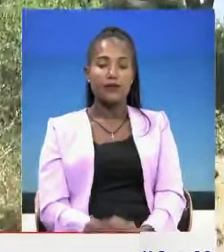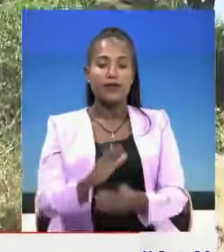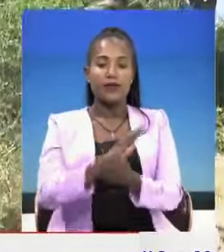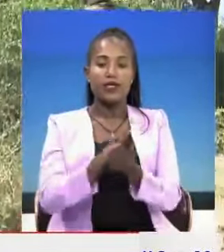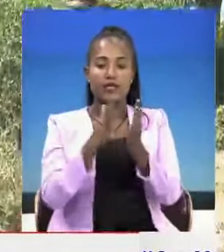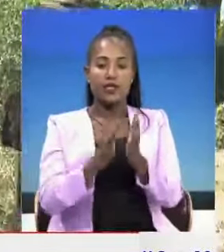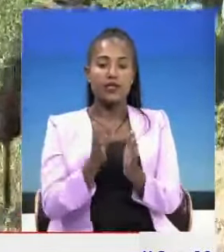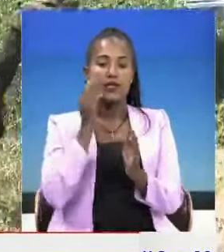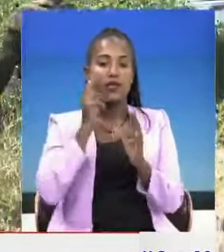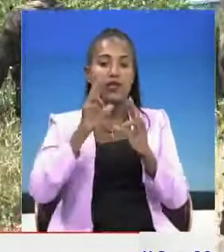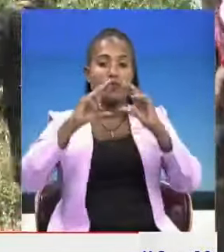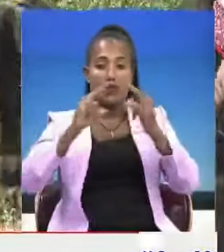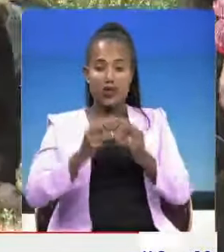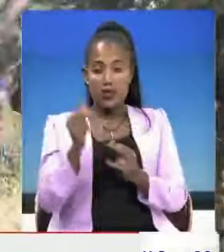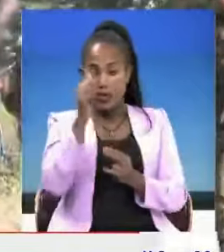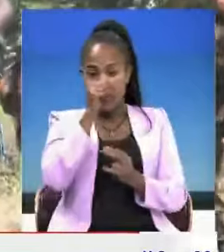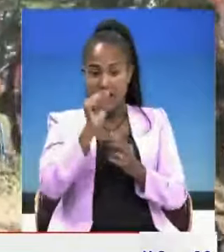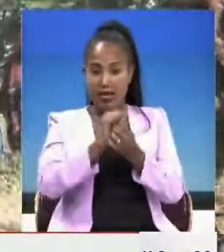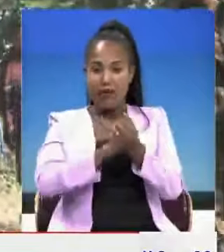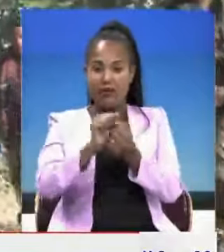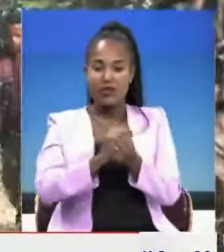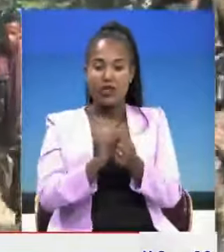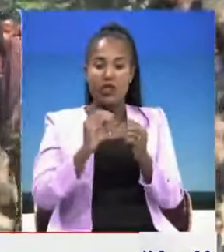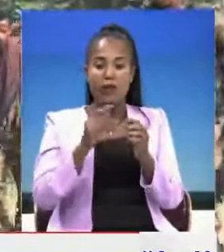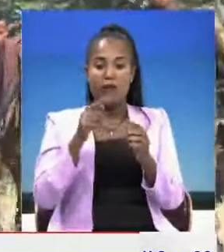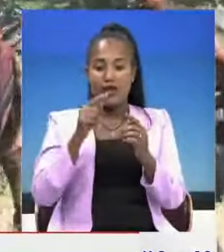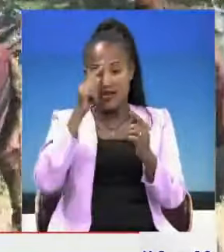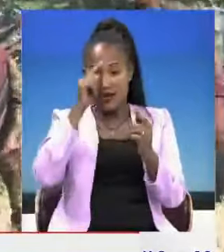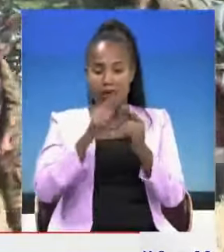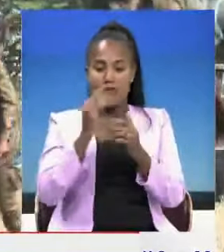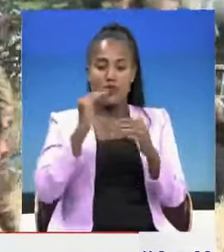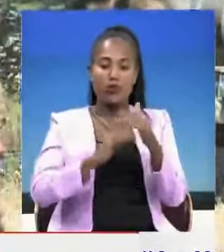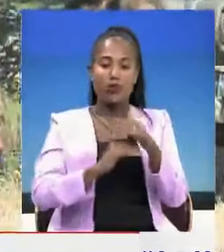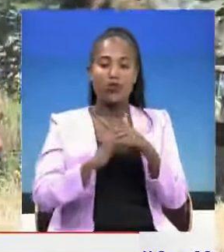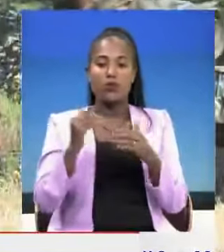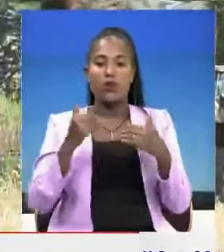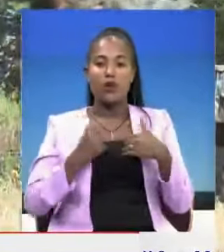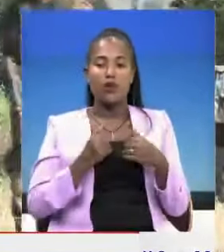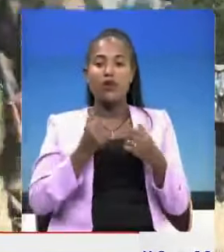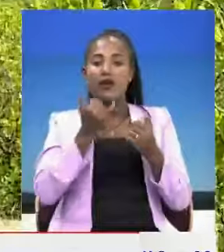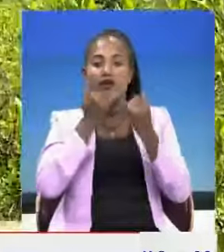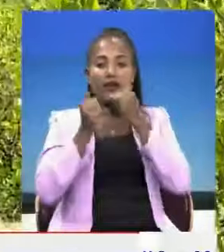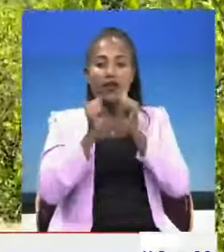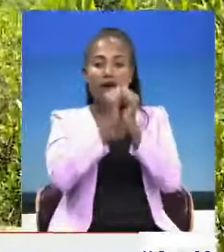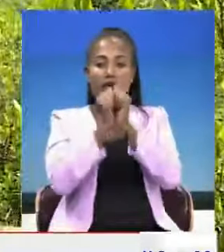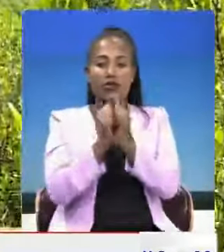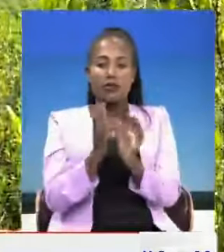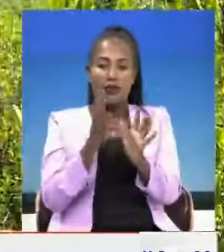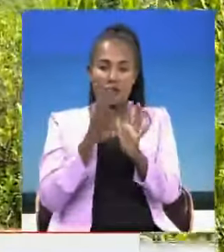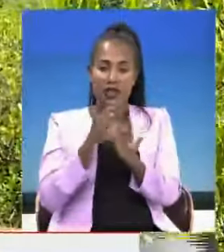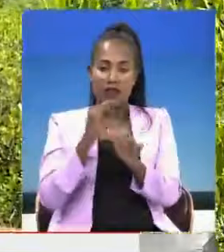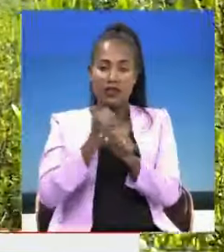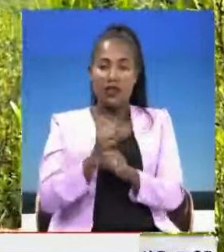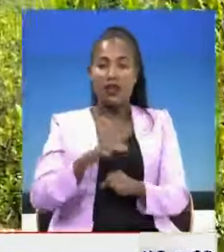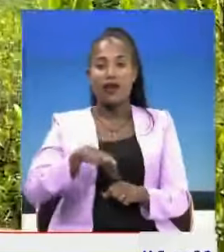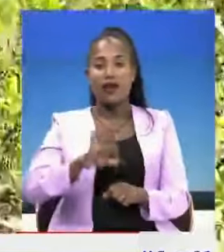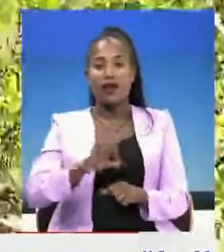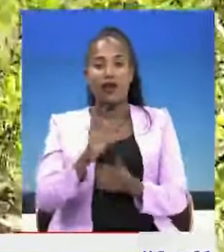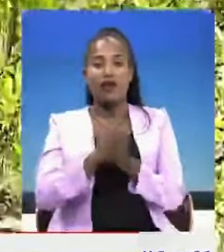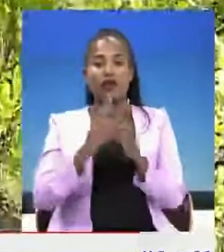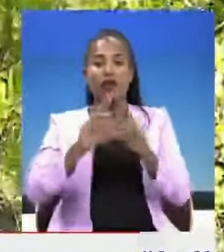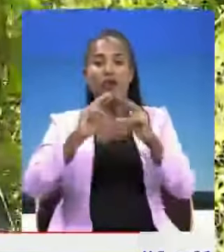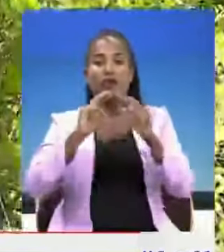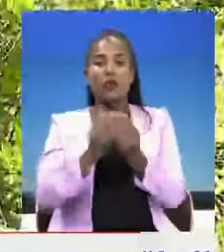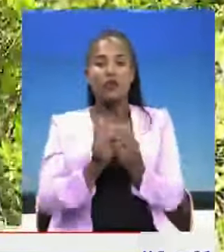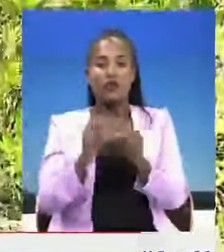አሸባሪው የተነጎራሪ ኃይል ኢትዮጵያን ለማፈራረስ በወጣነው ሴራ ከውስጥም ከውጭም ያሉ የጥፋት አጋሮቹን በማሰለፍ እየሰራ ይገኛል። አሸባሪ